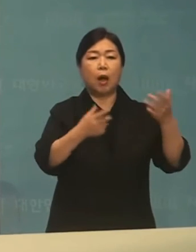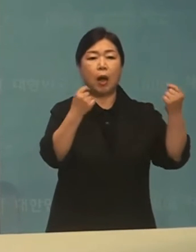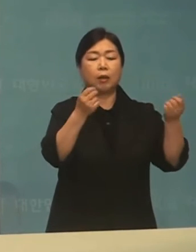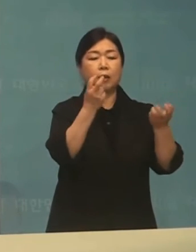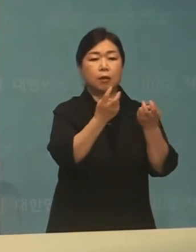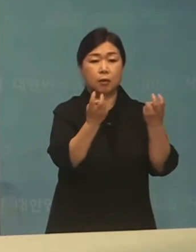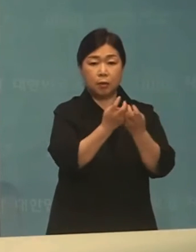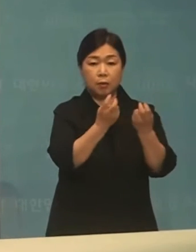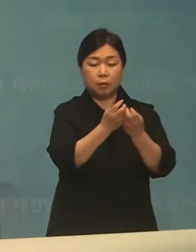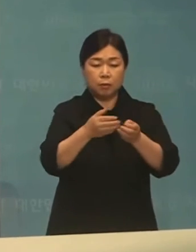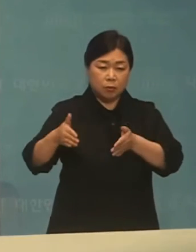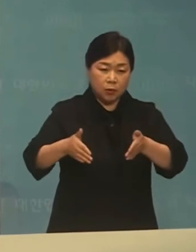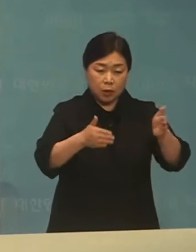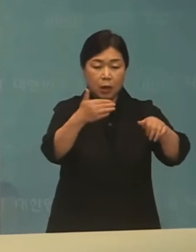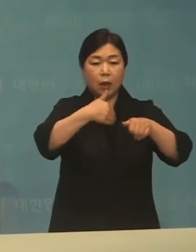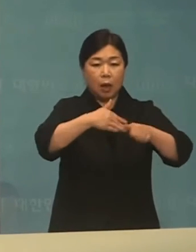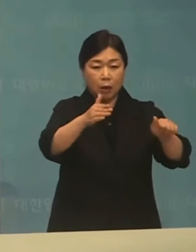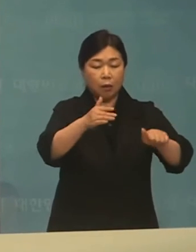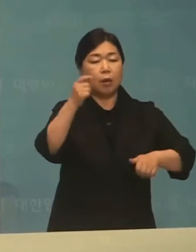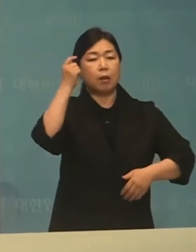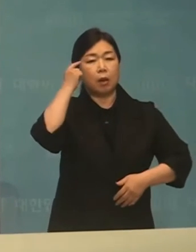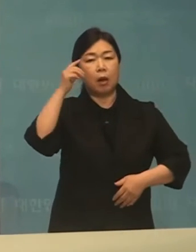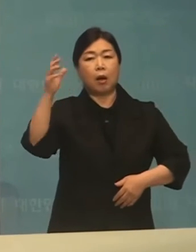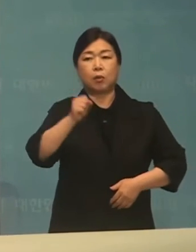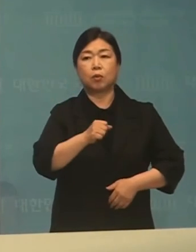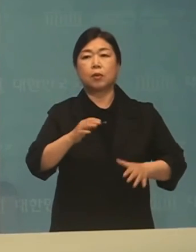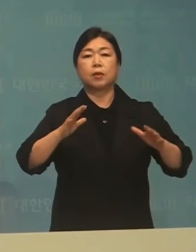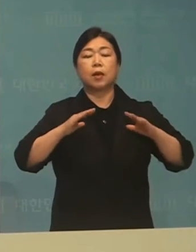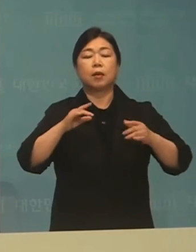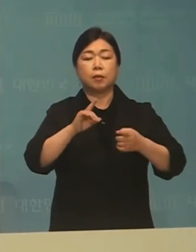있는 것인가 오히려 자랑스럽습니다.